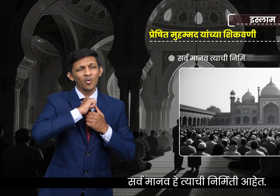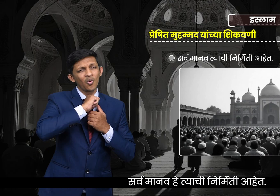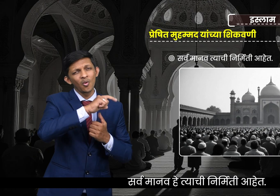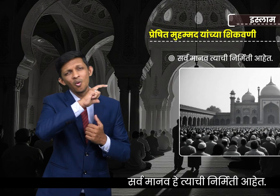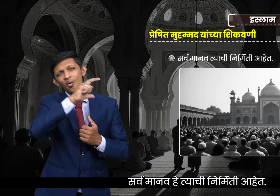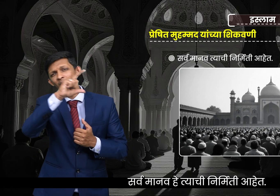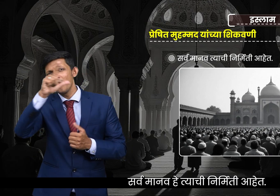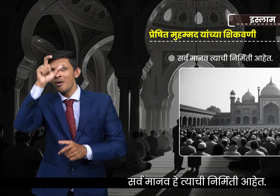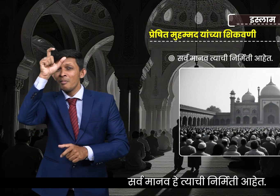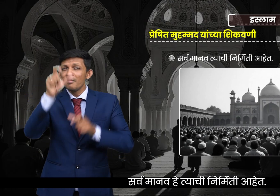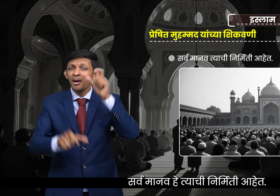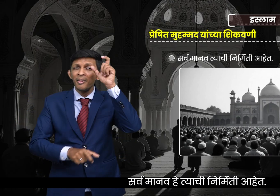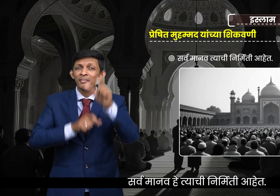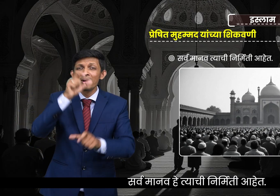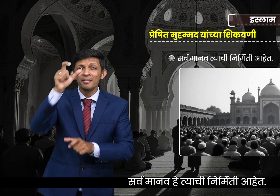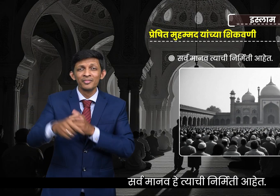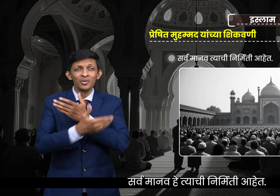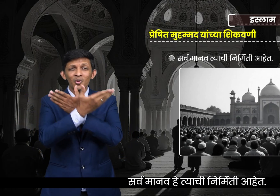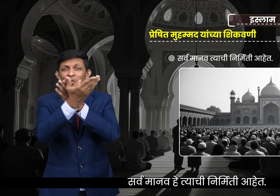सर्व मानव ही त्यांची निर्मिती आहे.